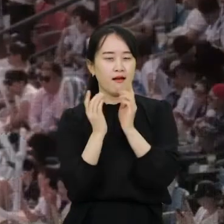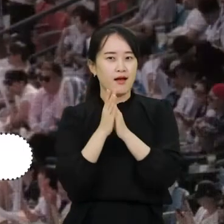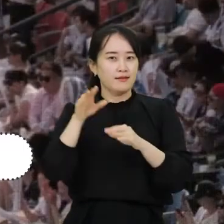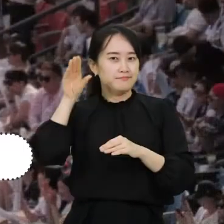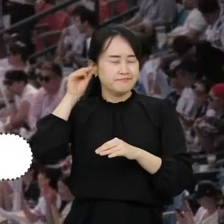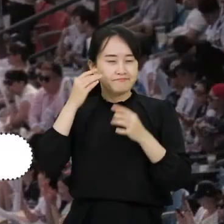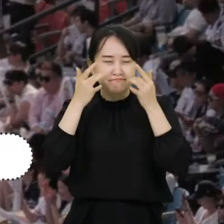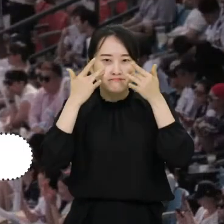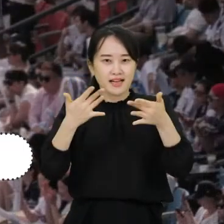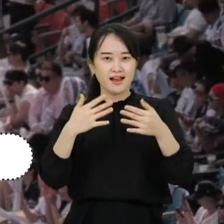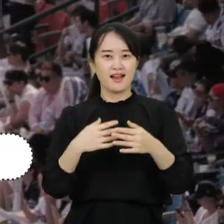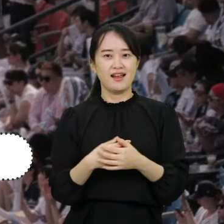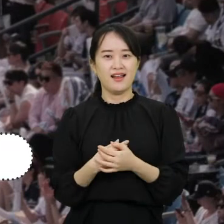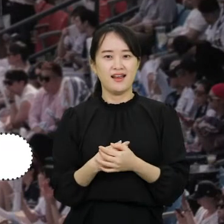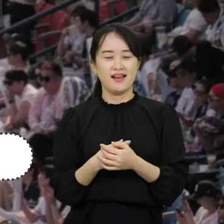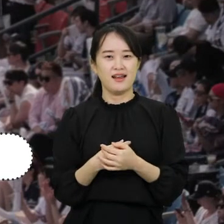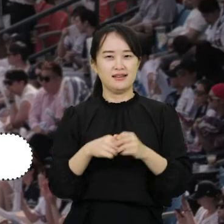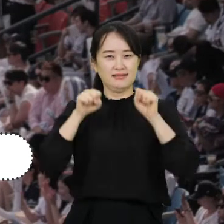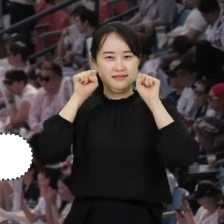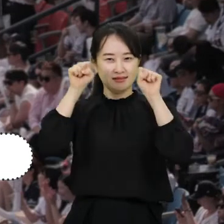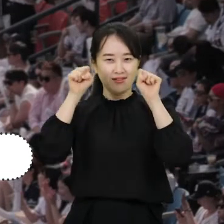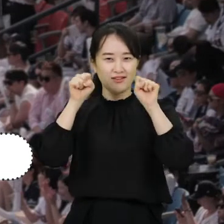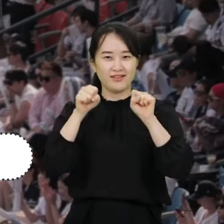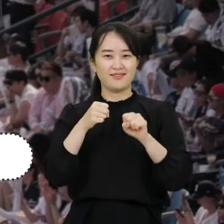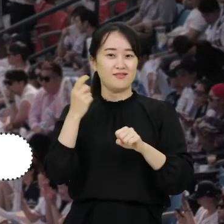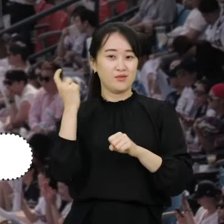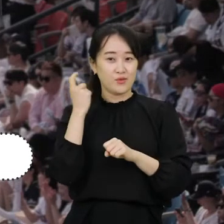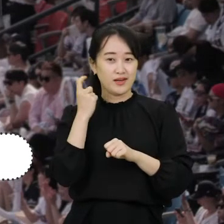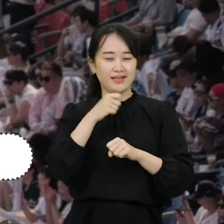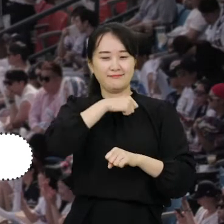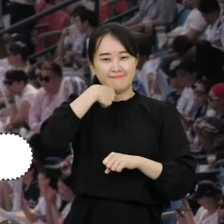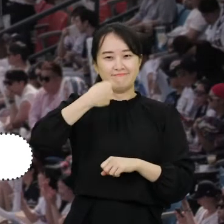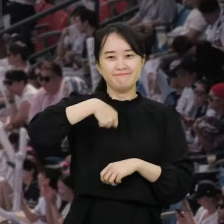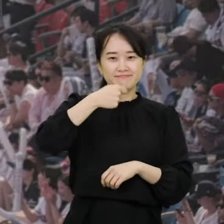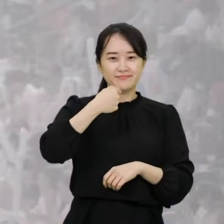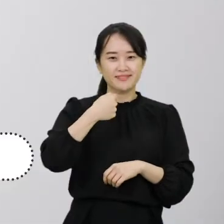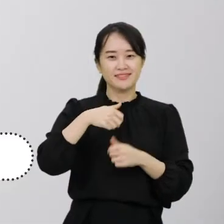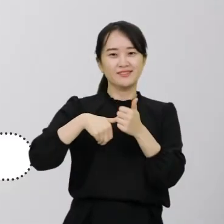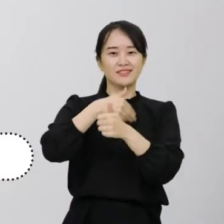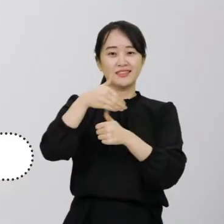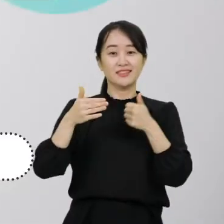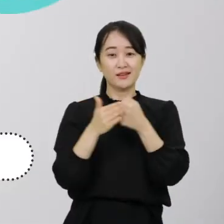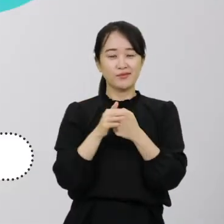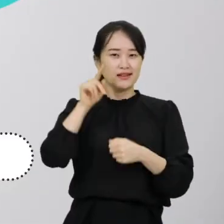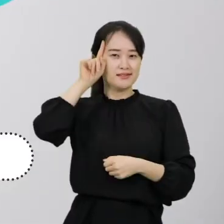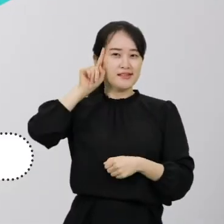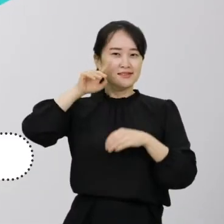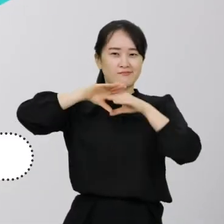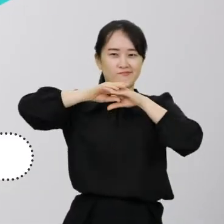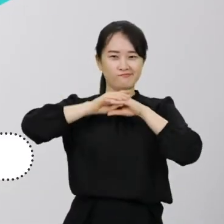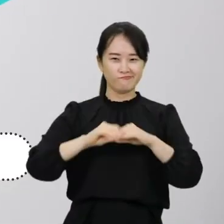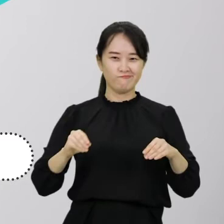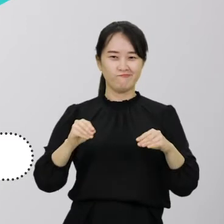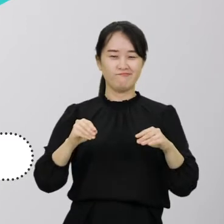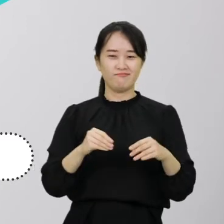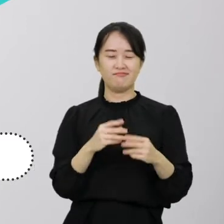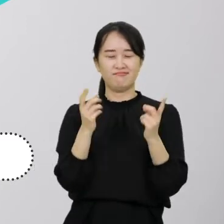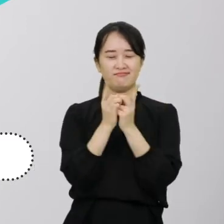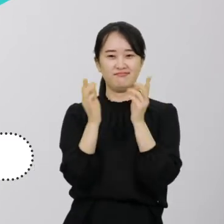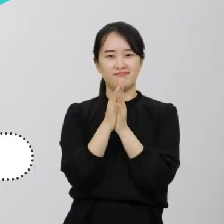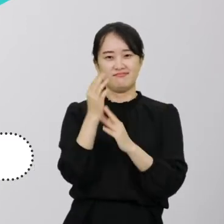있고 관중석은 응원도 할 수 있고 또 맛있는 음식을 먹을 수 있기 때문에 그만큼 스트레스 해소하는데